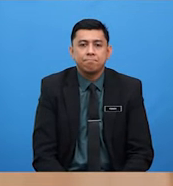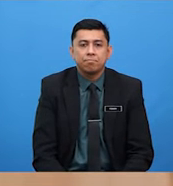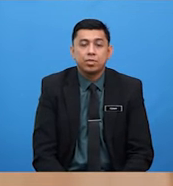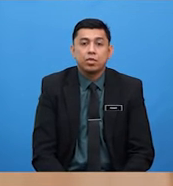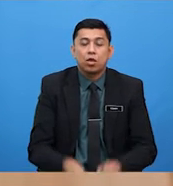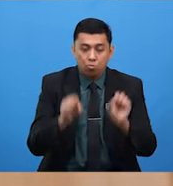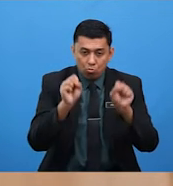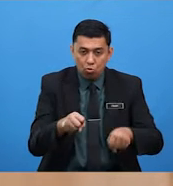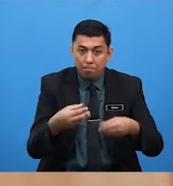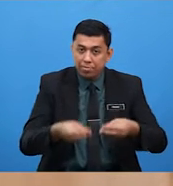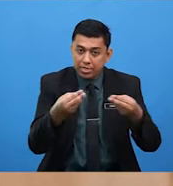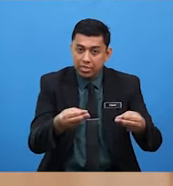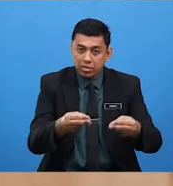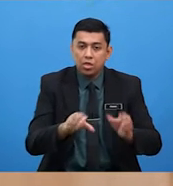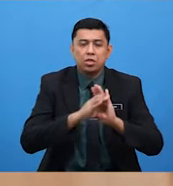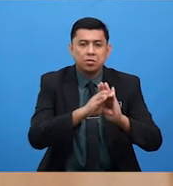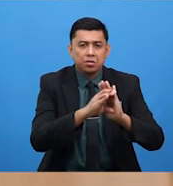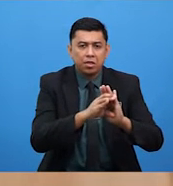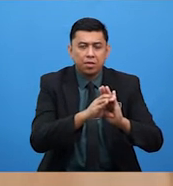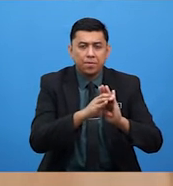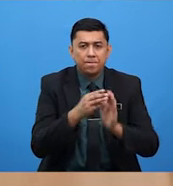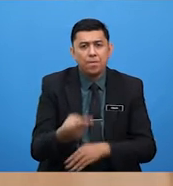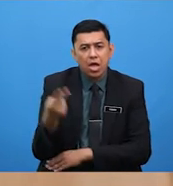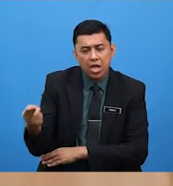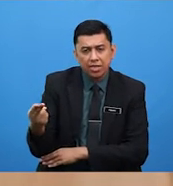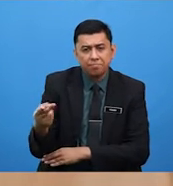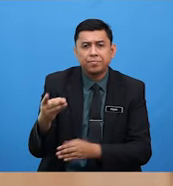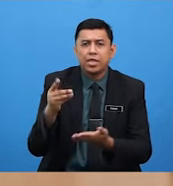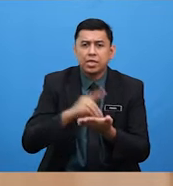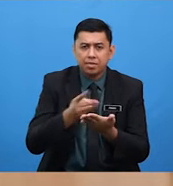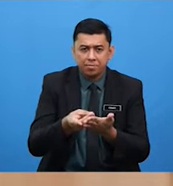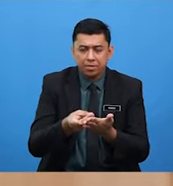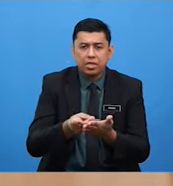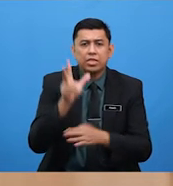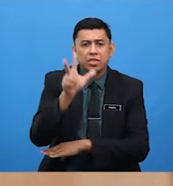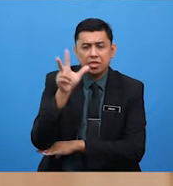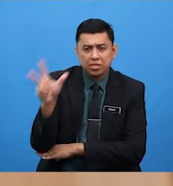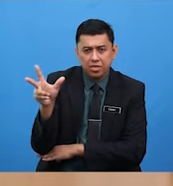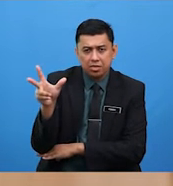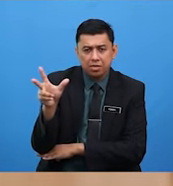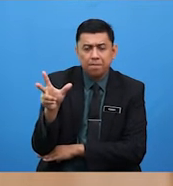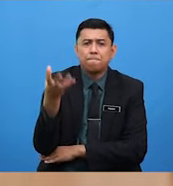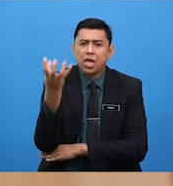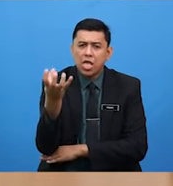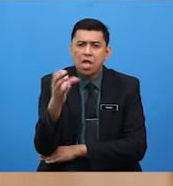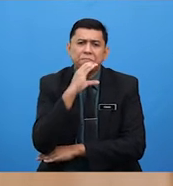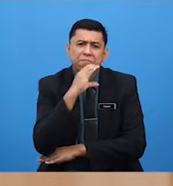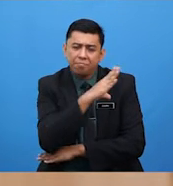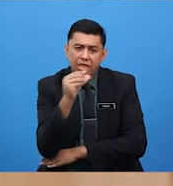Boleh tak murid berikan tiga contoh bahan yang berada di dapur yang merangkumi ketiga-tiga keadaan jirim tersebut?